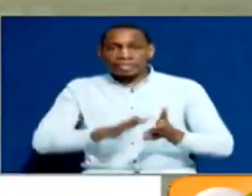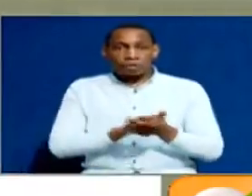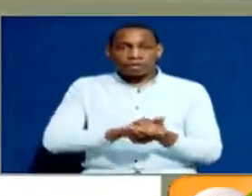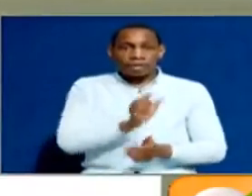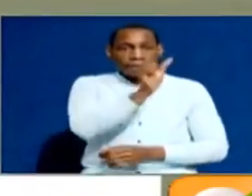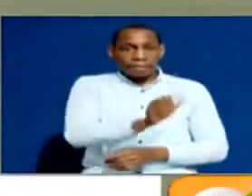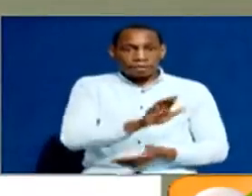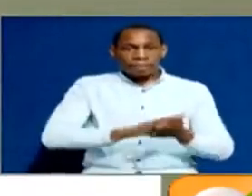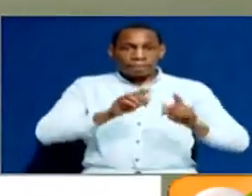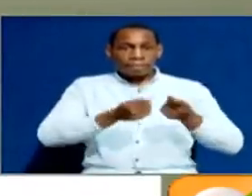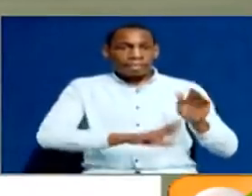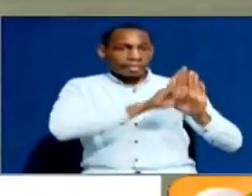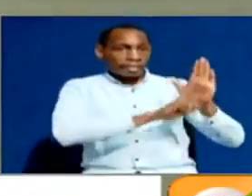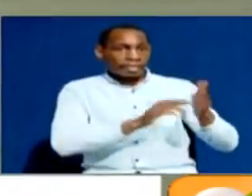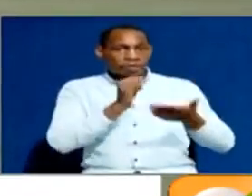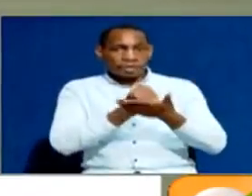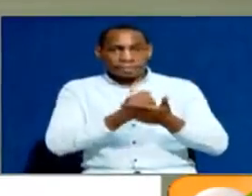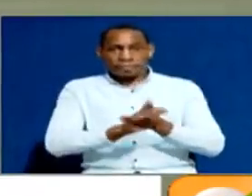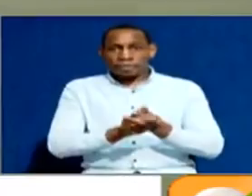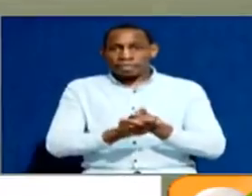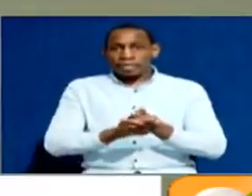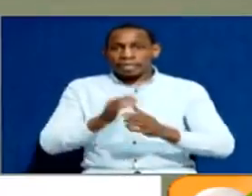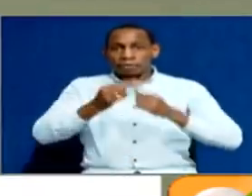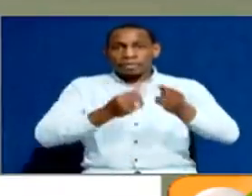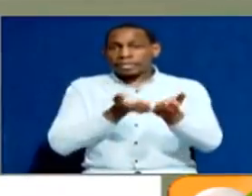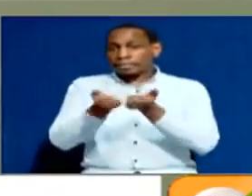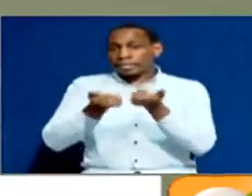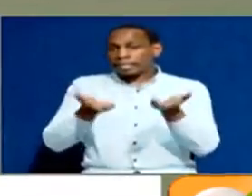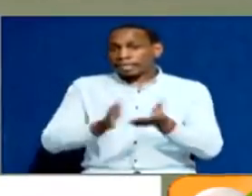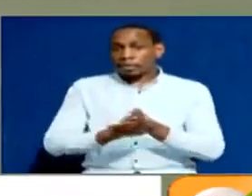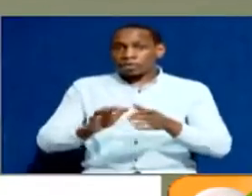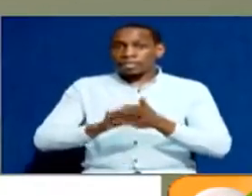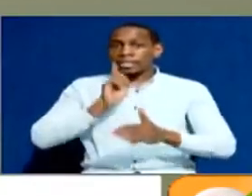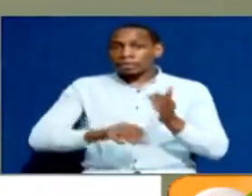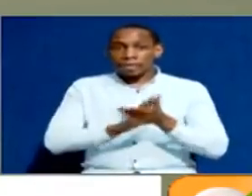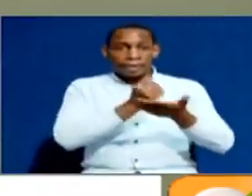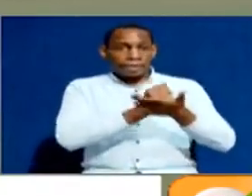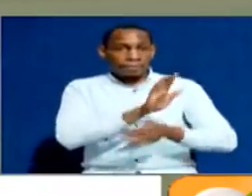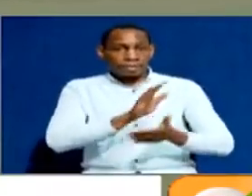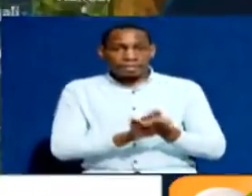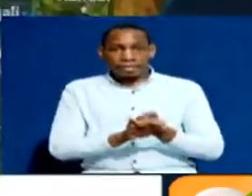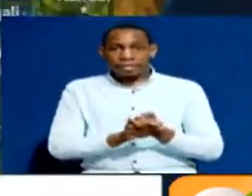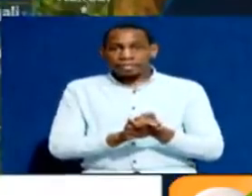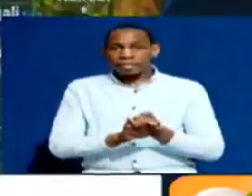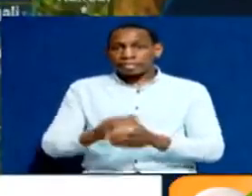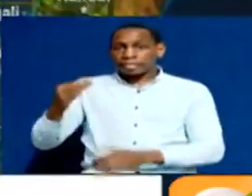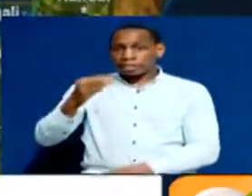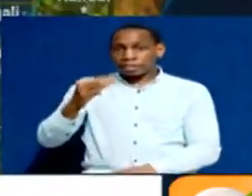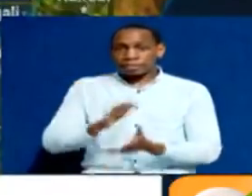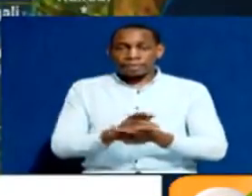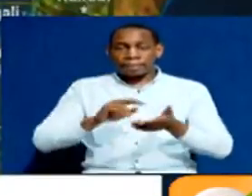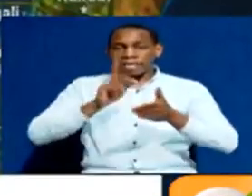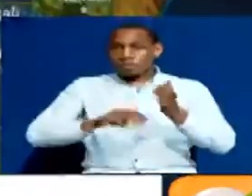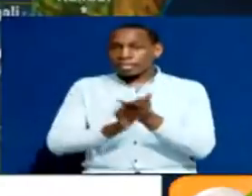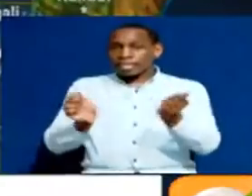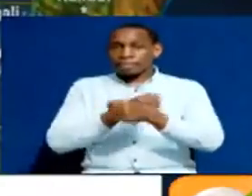Aydin alivunja masharti ya pasi aliyopewa na kuendesha biashara nchini, akisema pasi yake ilikuwa aina ya G na